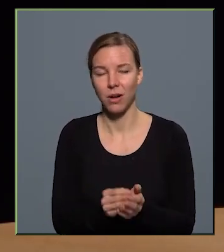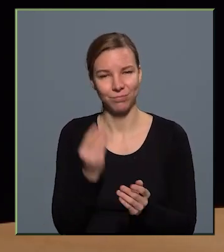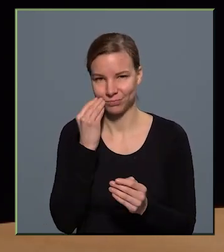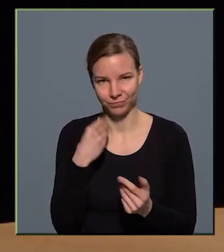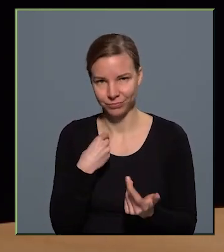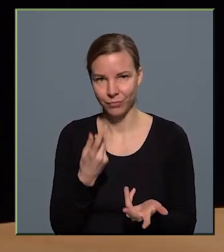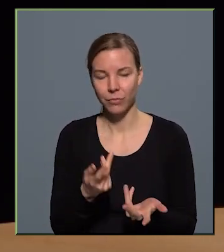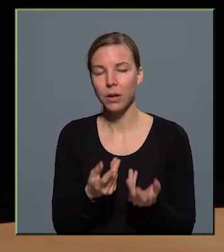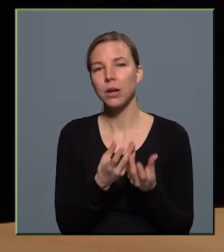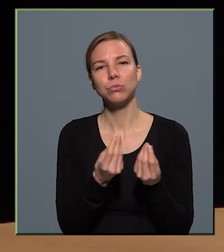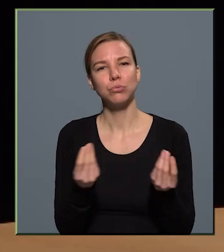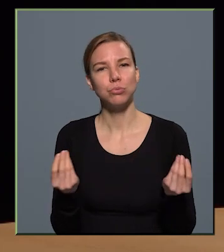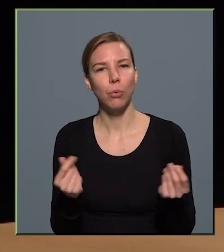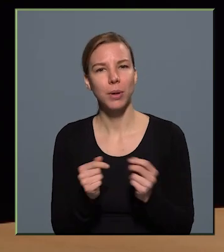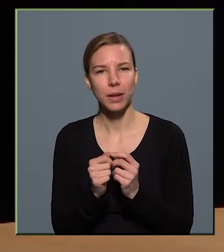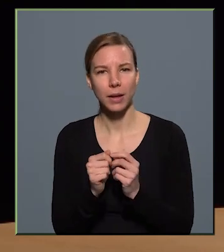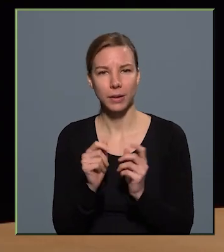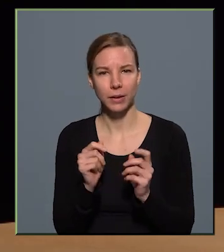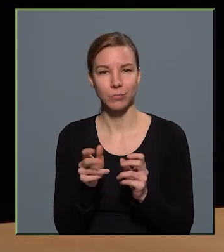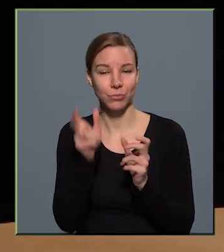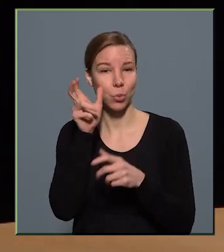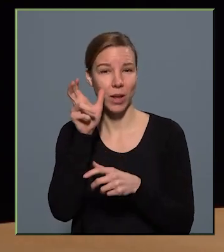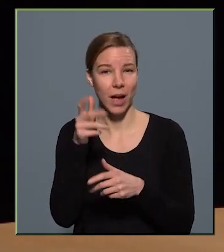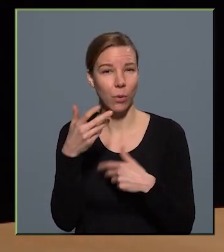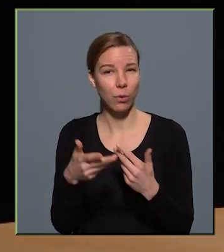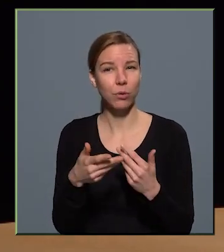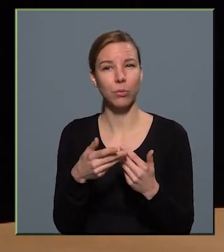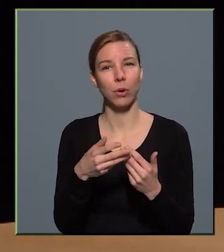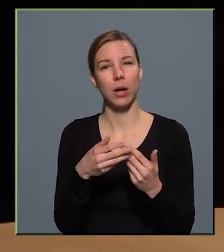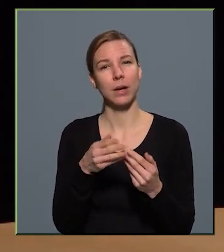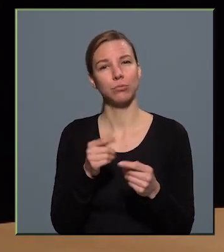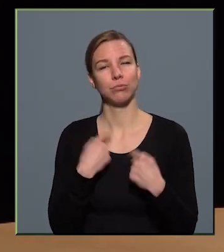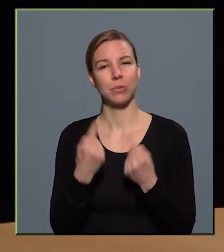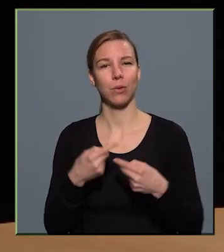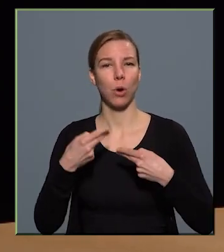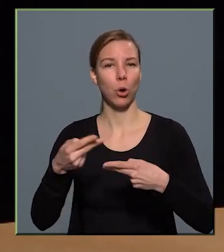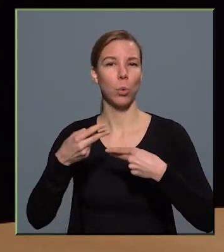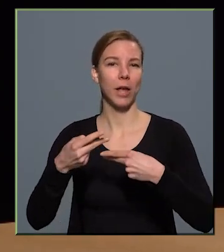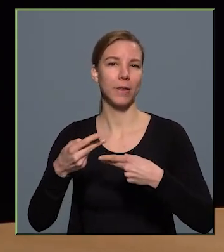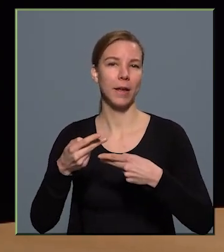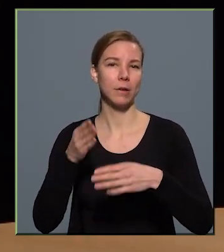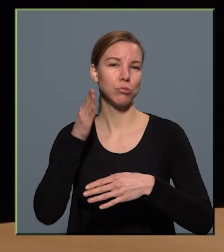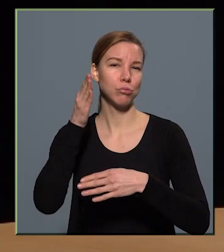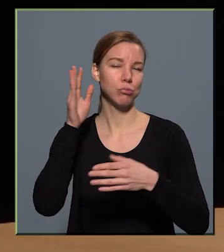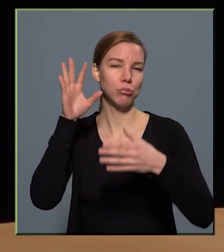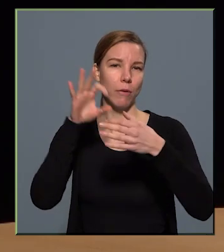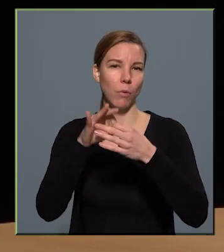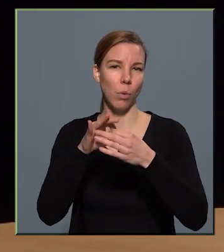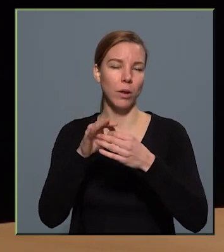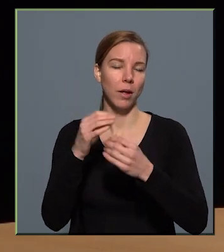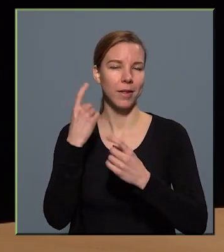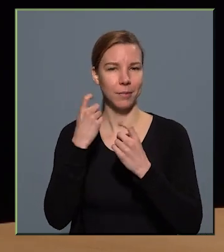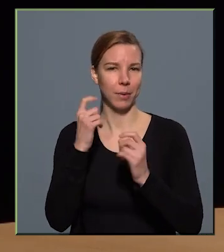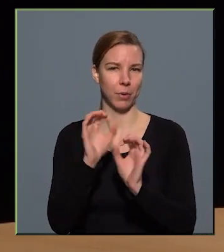minden így rácsodálkoztunk, és az volt a küldetésünk, amit tényleg remélem, hogy viszonylag jó színvonalon tudtunk csinálni hosszú